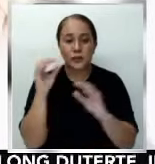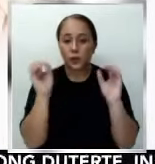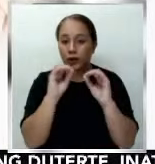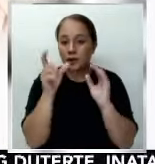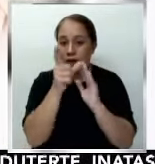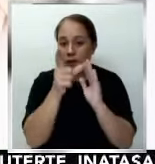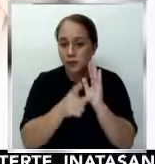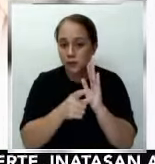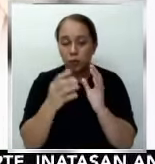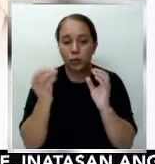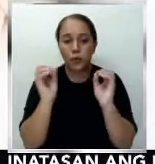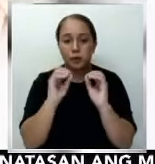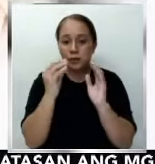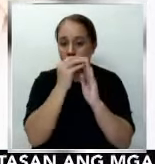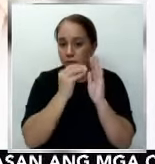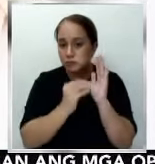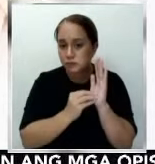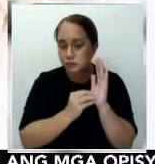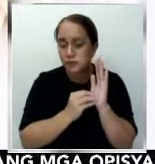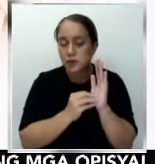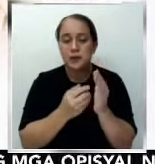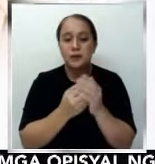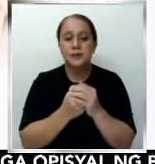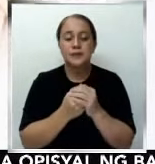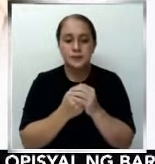ordinansa na